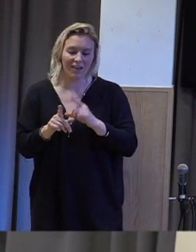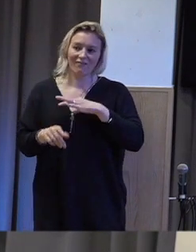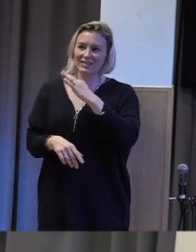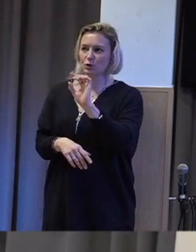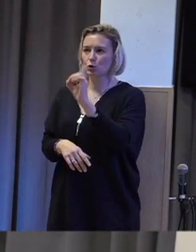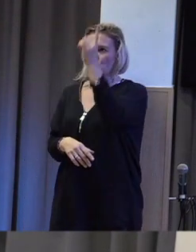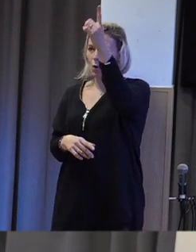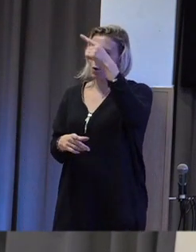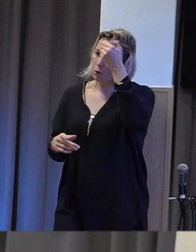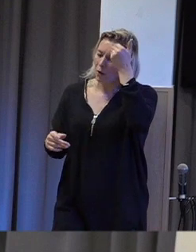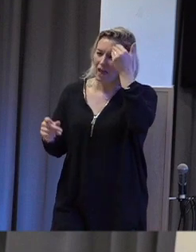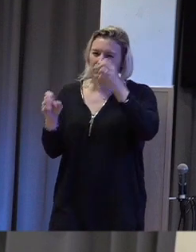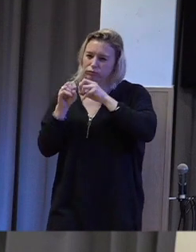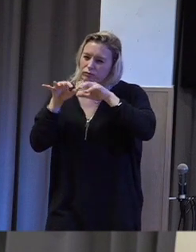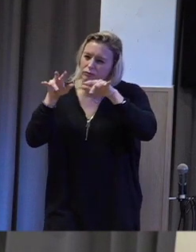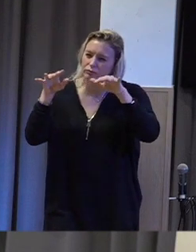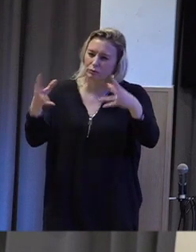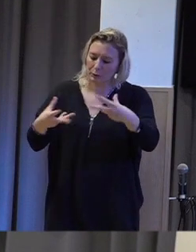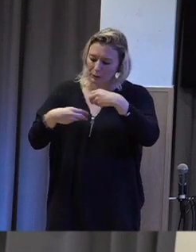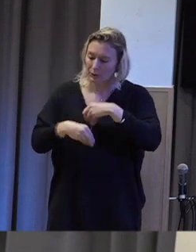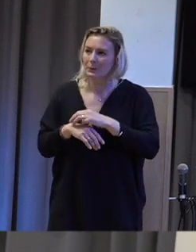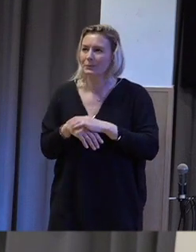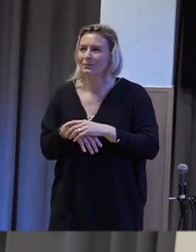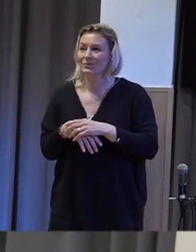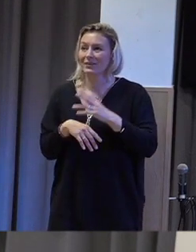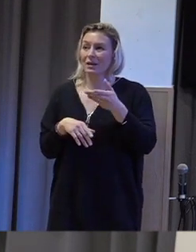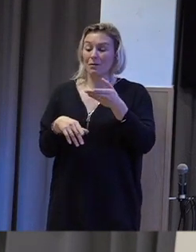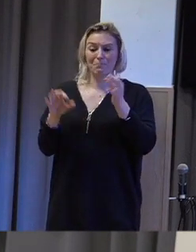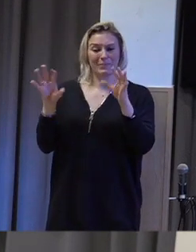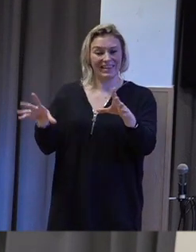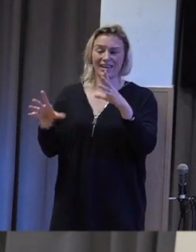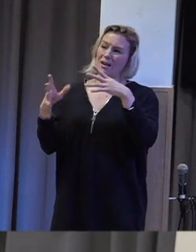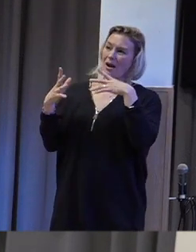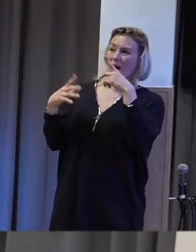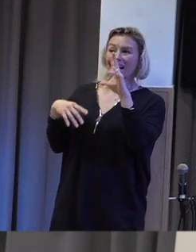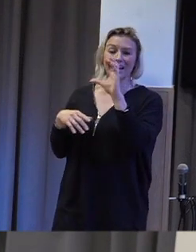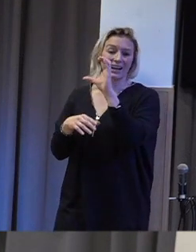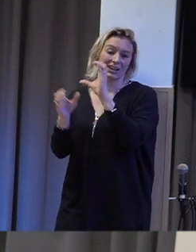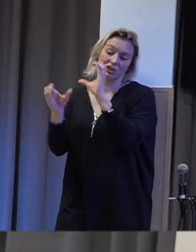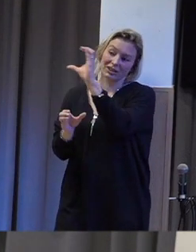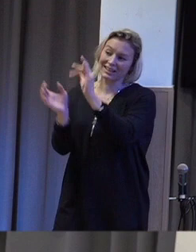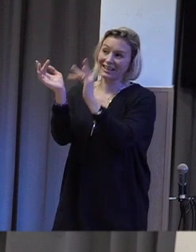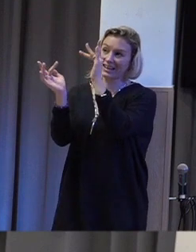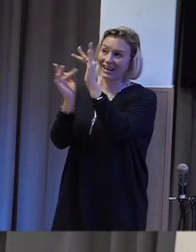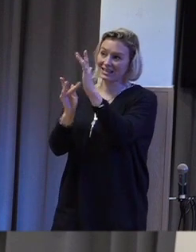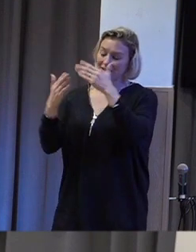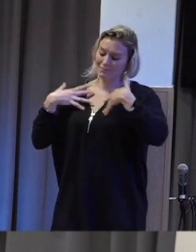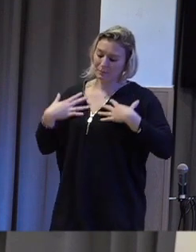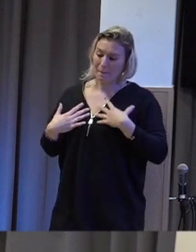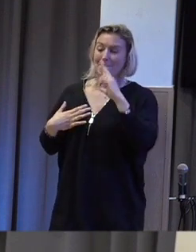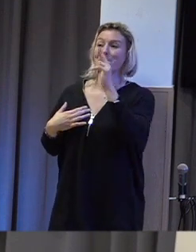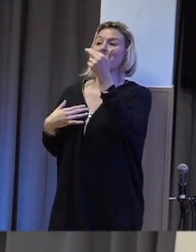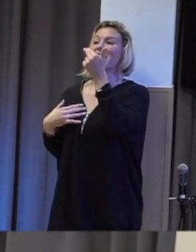l'état d'homme fait, à la mesure de la stature parfaite de Christ, afin que nous soyons plus des enfants